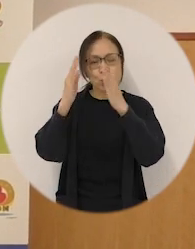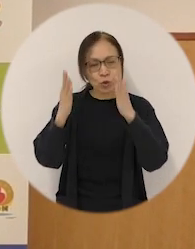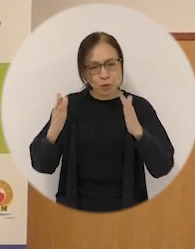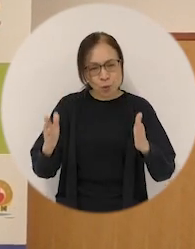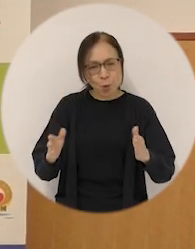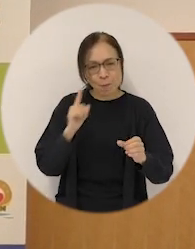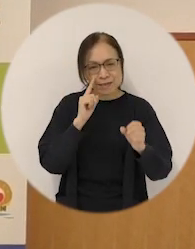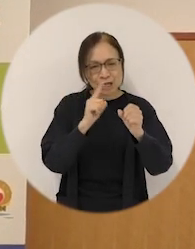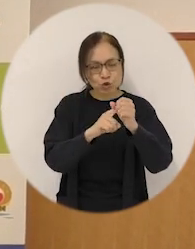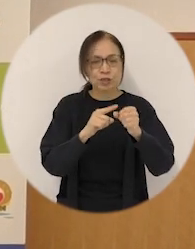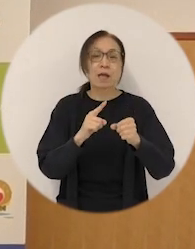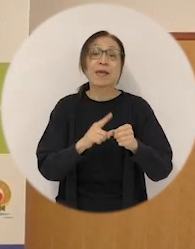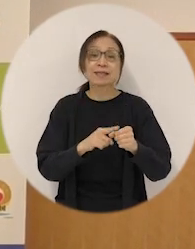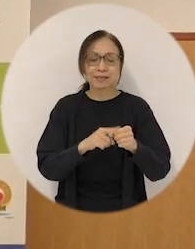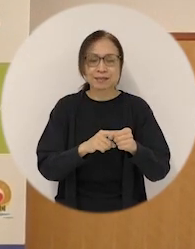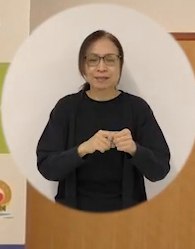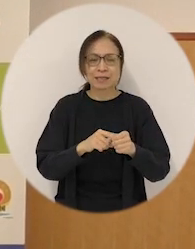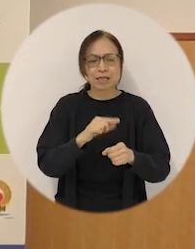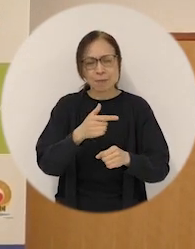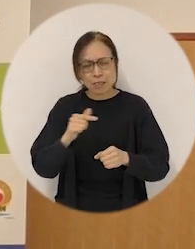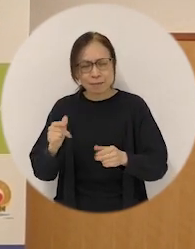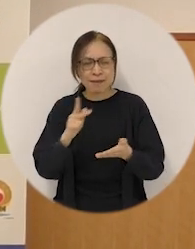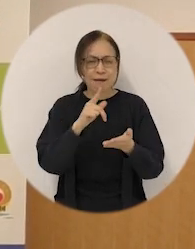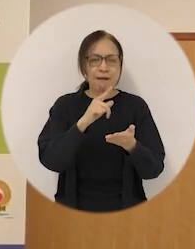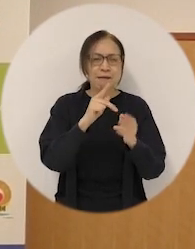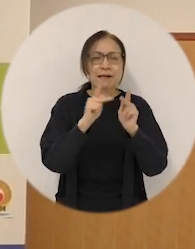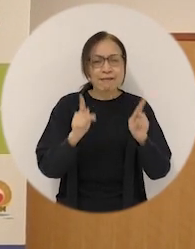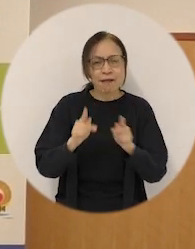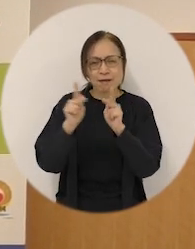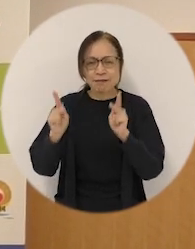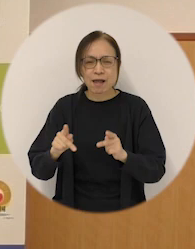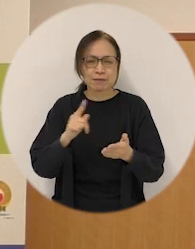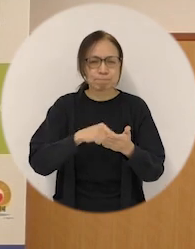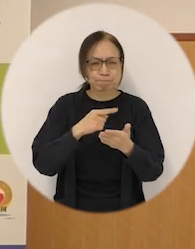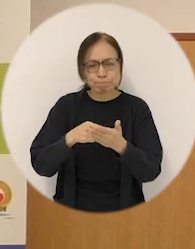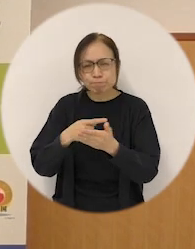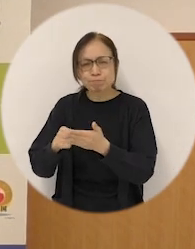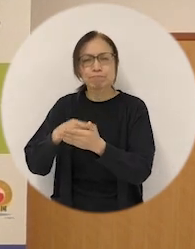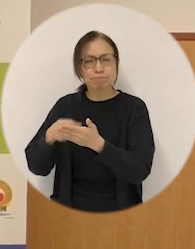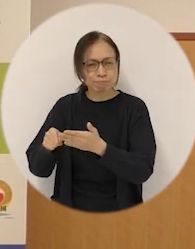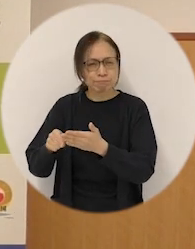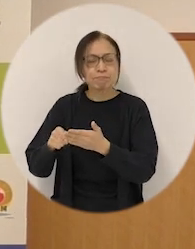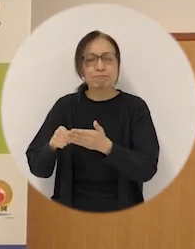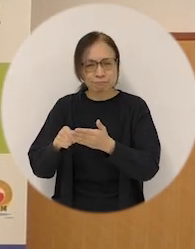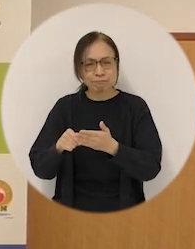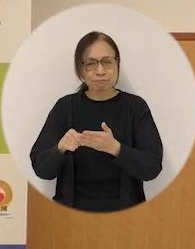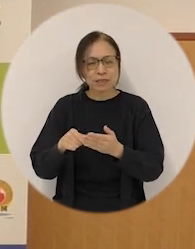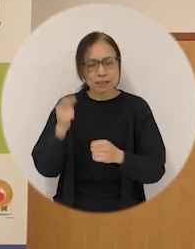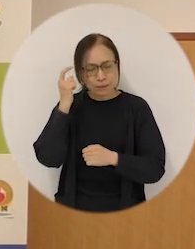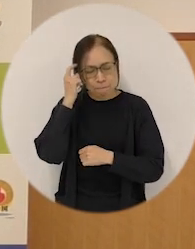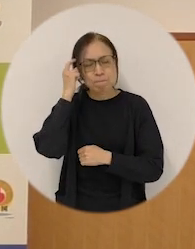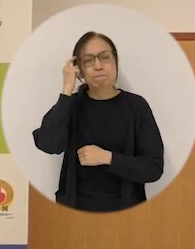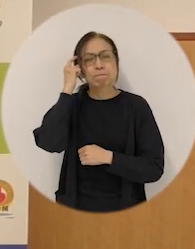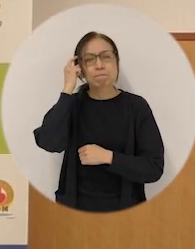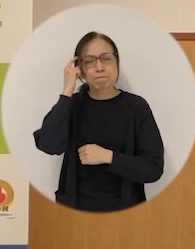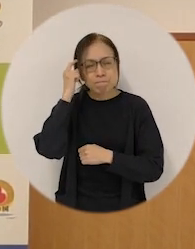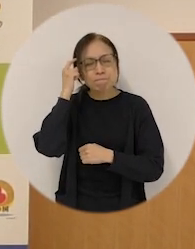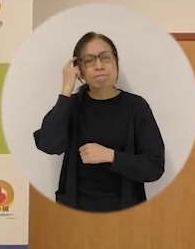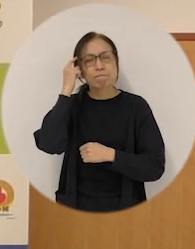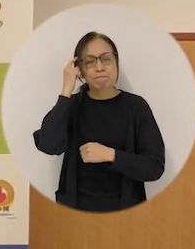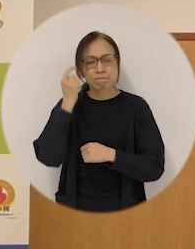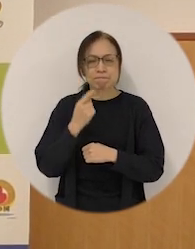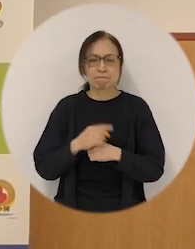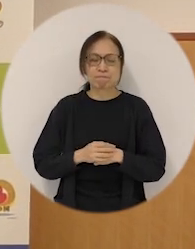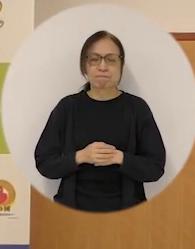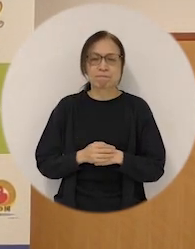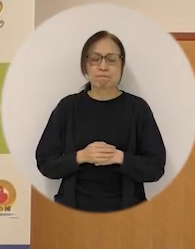さまざまな課題に対処する予算編成に心を配ったところでありますが、一方で、まあ、シーリングも